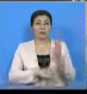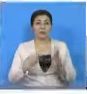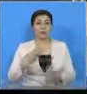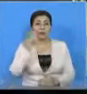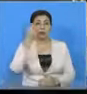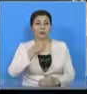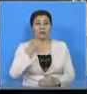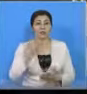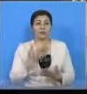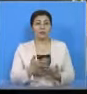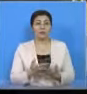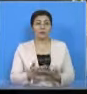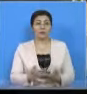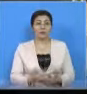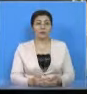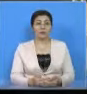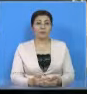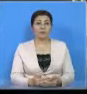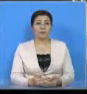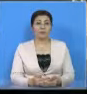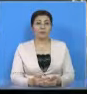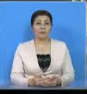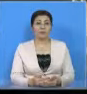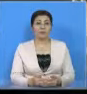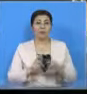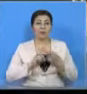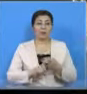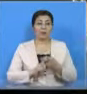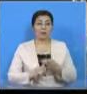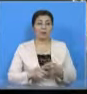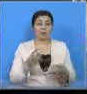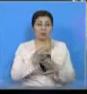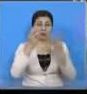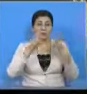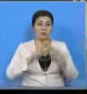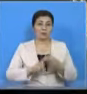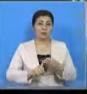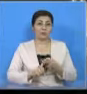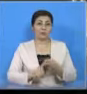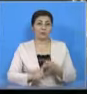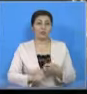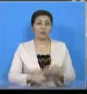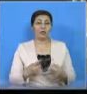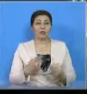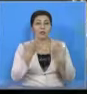жағдайда, коронавирус деп айттық қой пандемия кезінде, сонда алғашқы кезде күні түні жұмыс жасады біздің